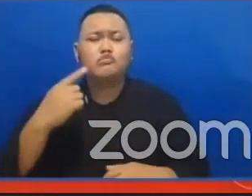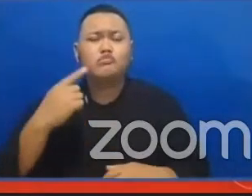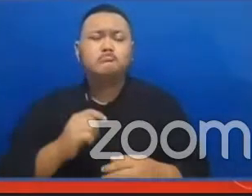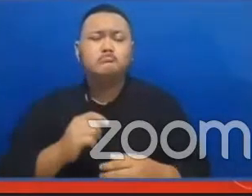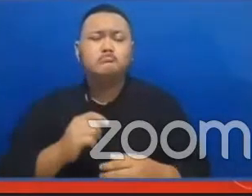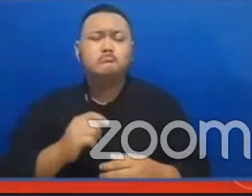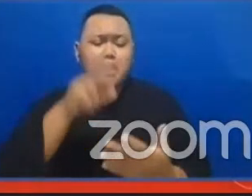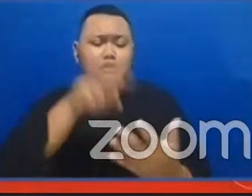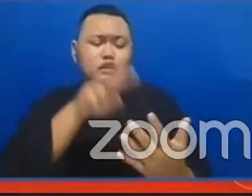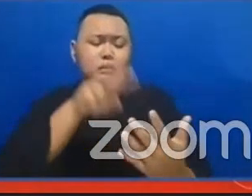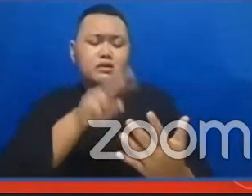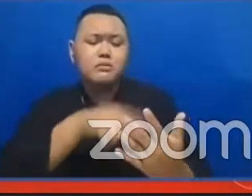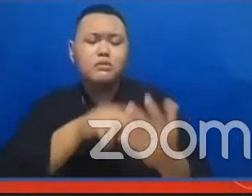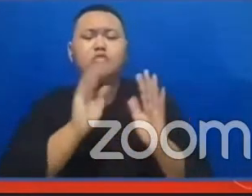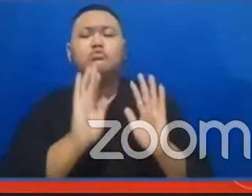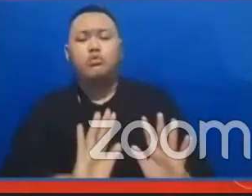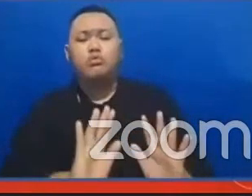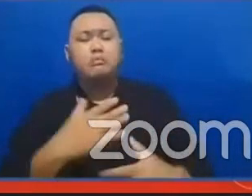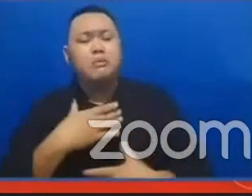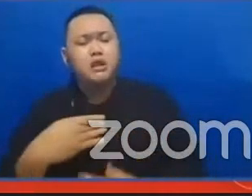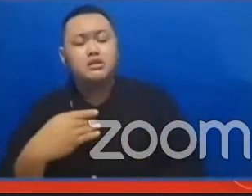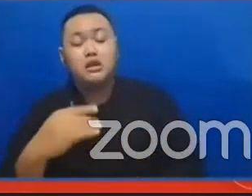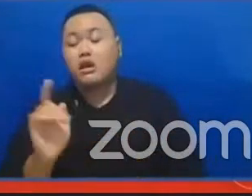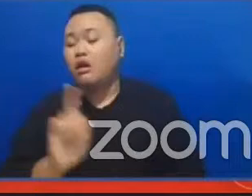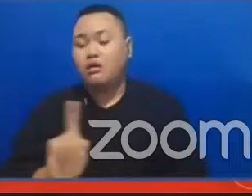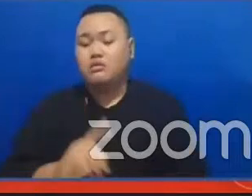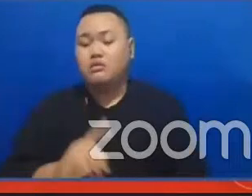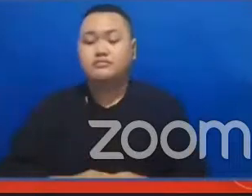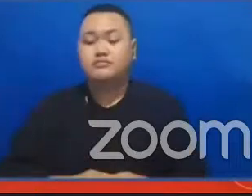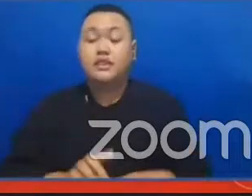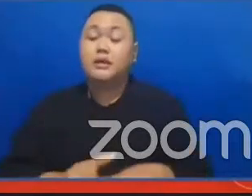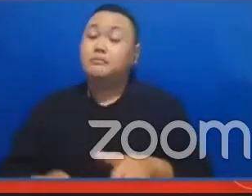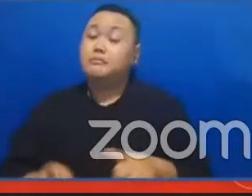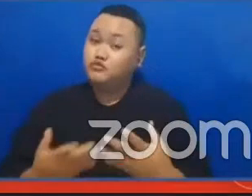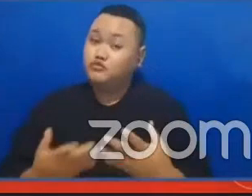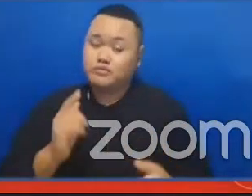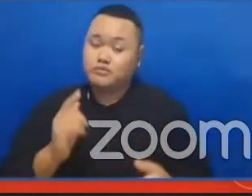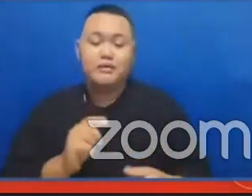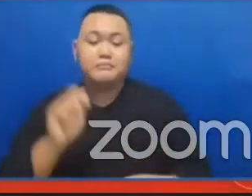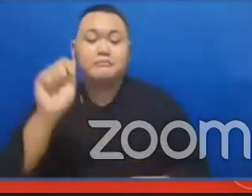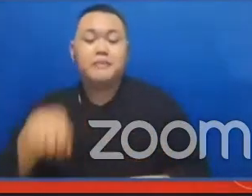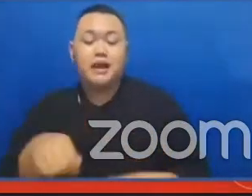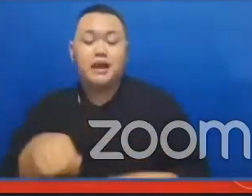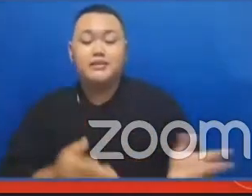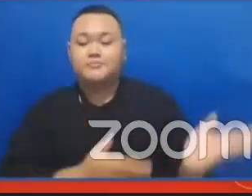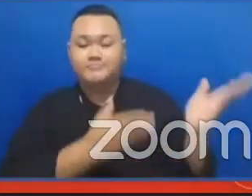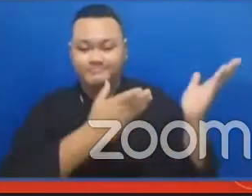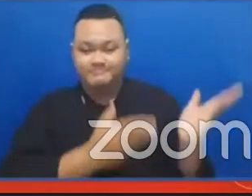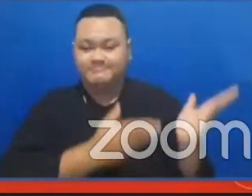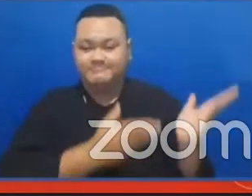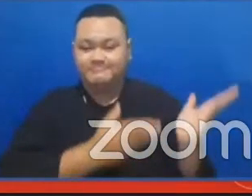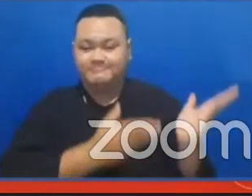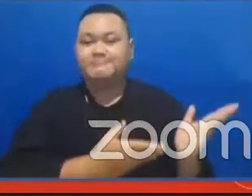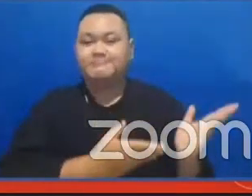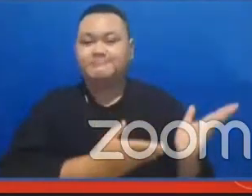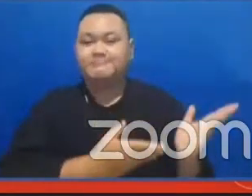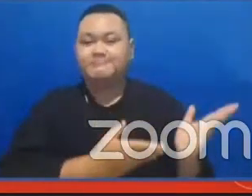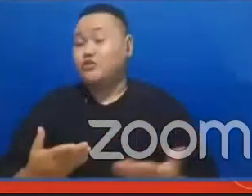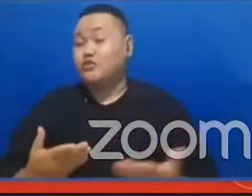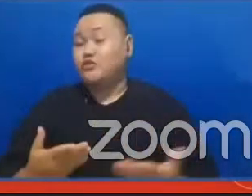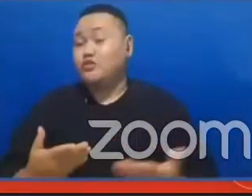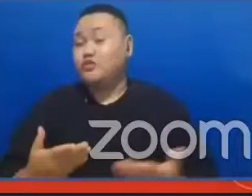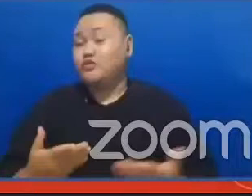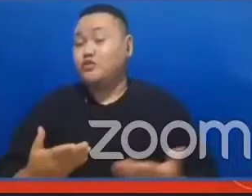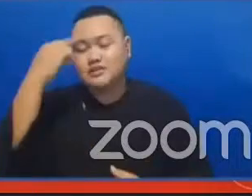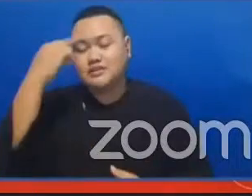silakan baca. Gak ada menariknya mungkin. Nah, mungkin nanti dengan penambahan lab maya ini dia akan lebih menarik